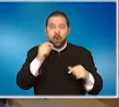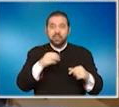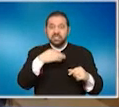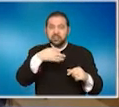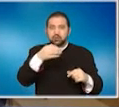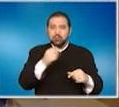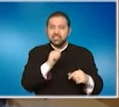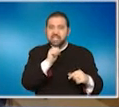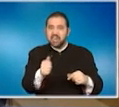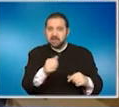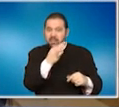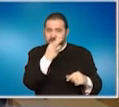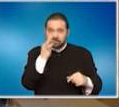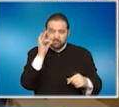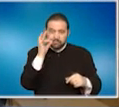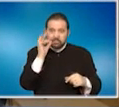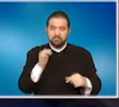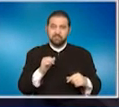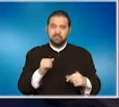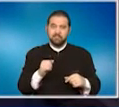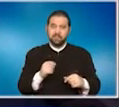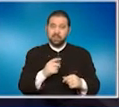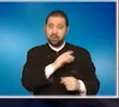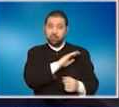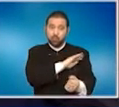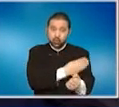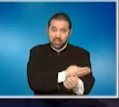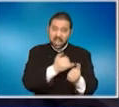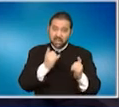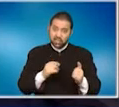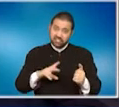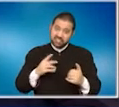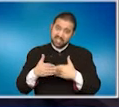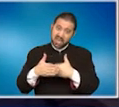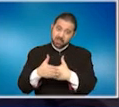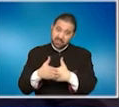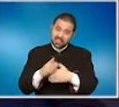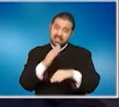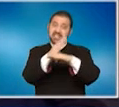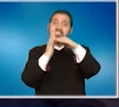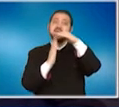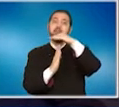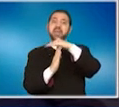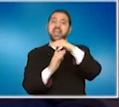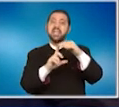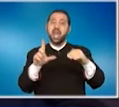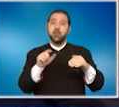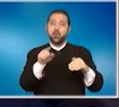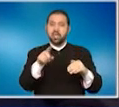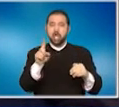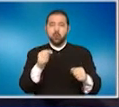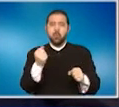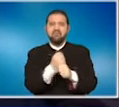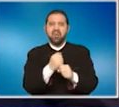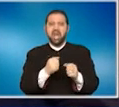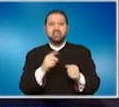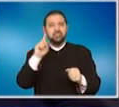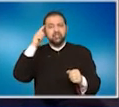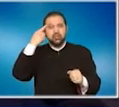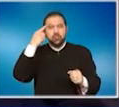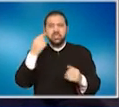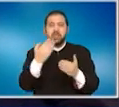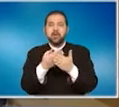parte istorică, dar de fapt ei sunt și vor fi până la sfârșitul veacurilor și vor fi cei care vor judeca lumea și vor spune că s-au putut săvârși minuni,